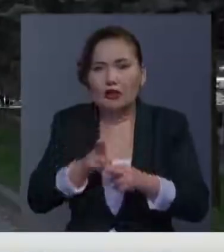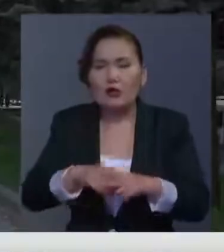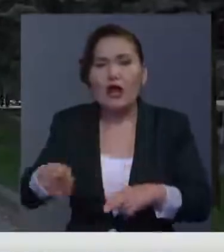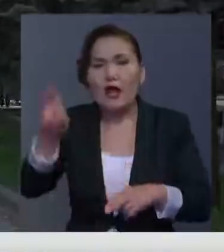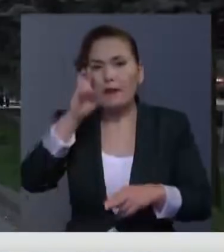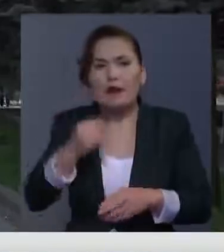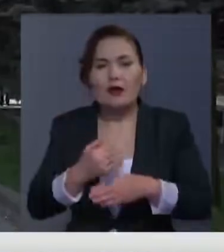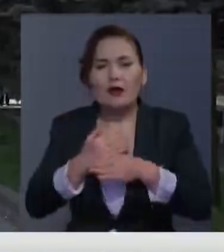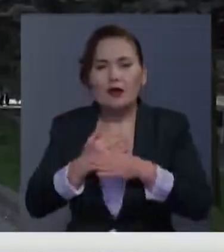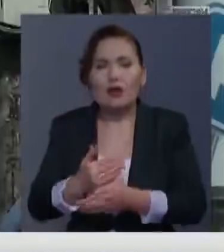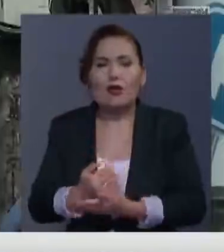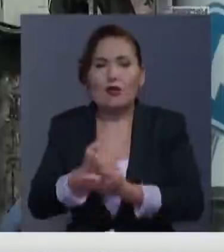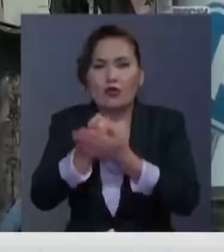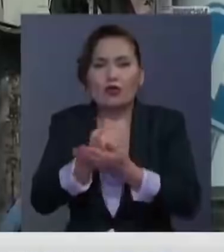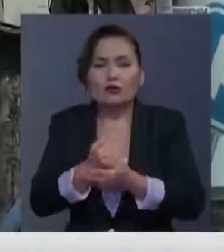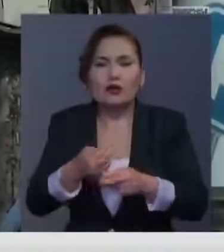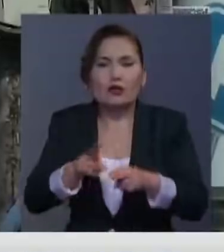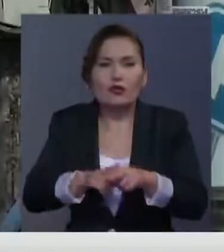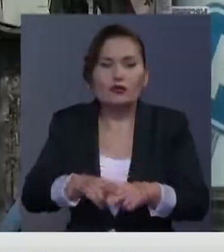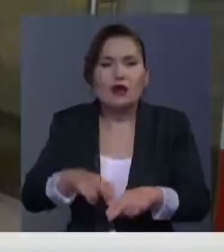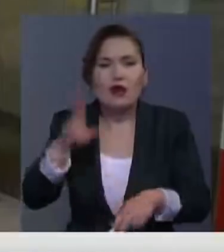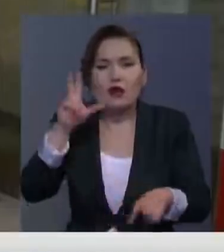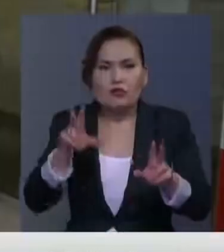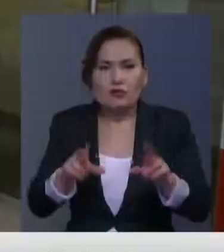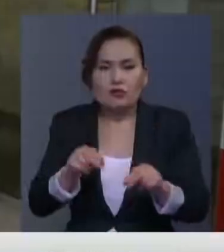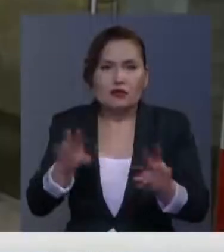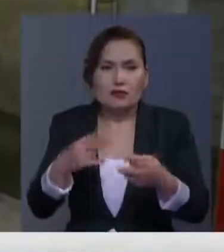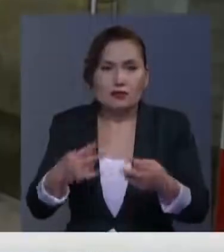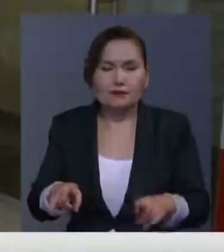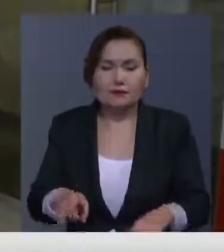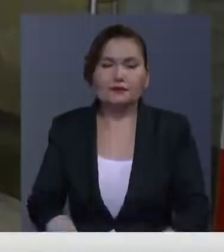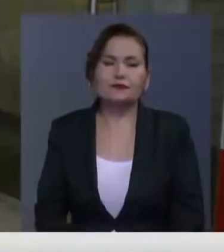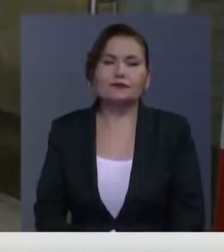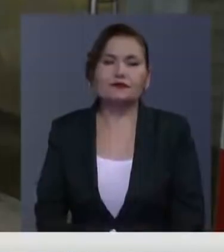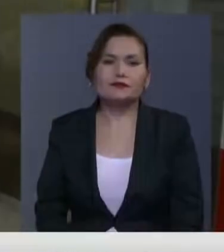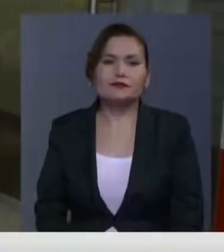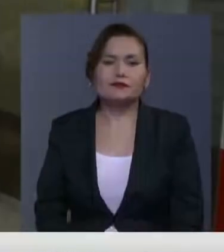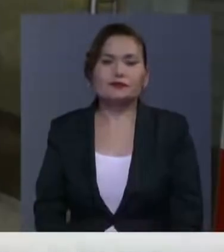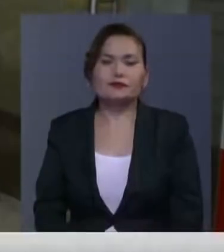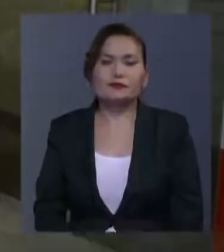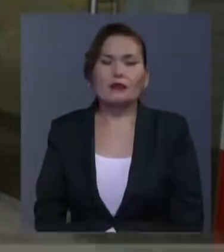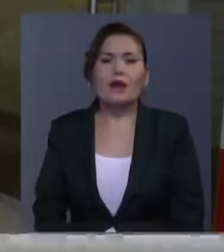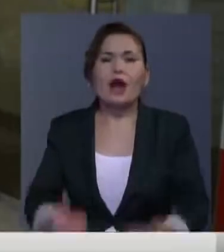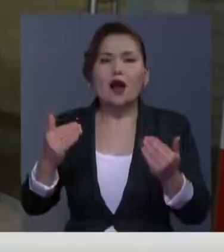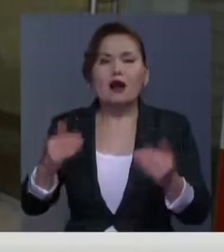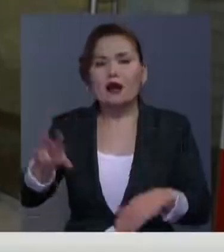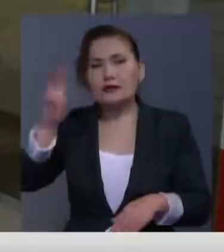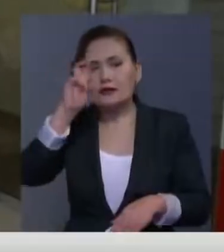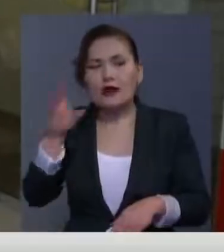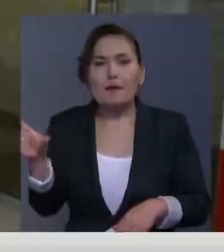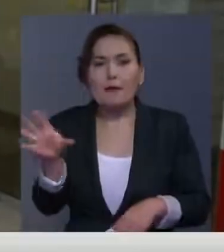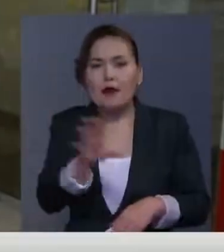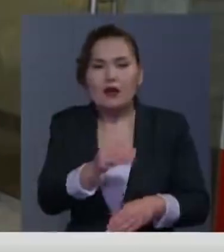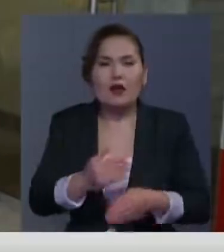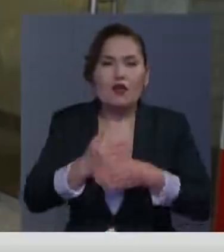мемлекет қолдауына емес, өз күшіне сенуден басқа амалы жоқ. Надо как-то посмотреть с нашей стороны тоже. Қазір мемлекеттің барлығына